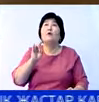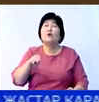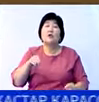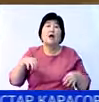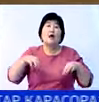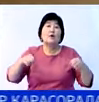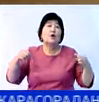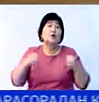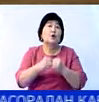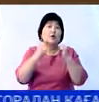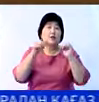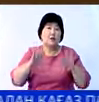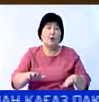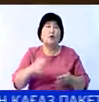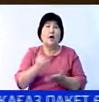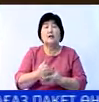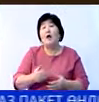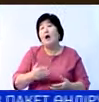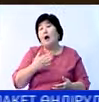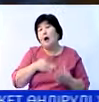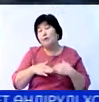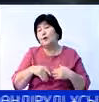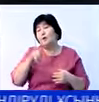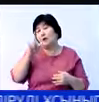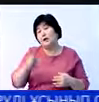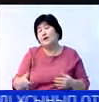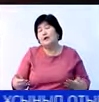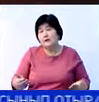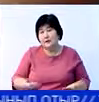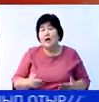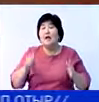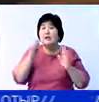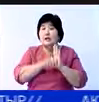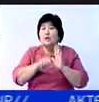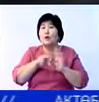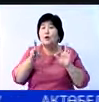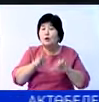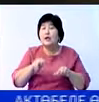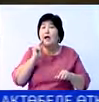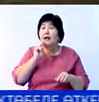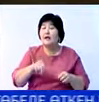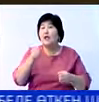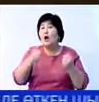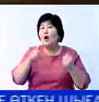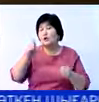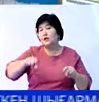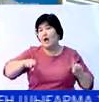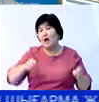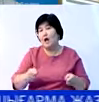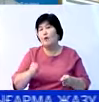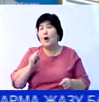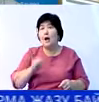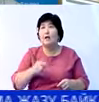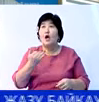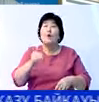автокөліктің соқтығысуынан орын алды. Абырой болғанда жан аман. Тергеп тексеру барысында кінәлі жүргізуші қамауға алынды.